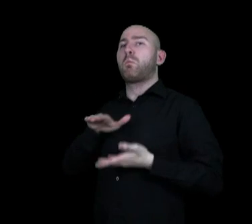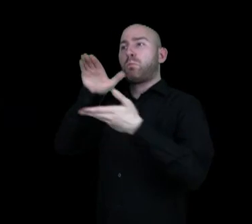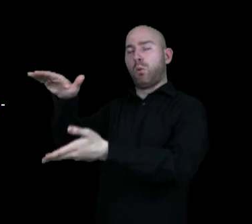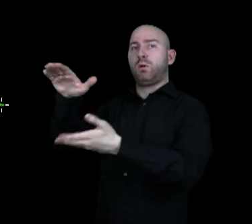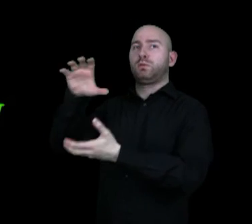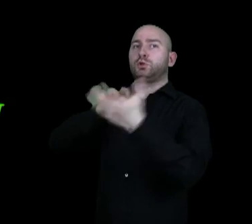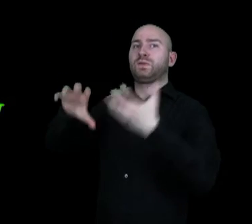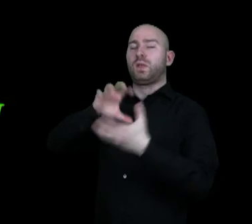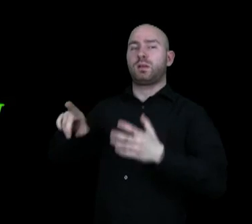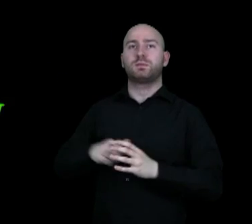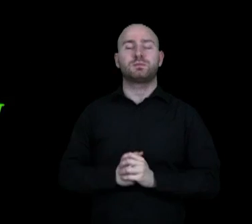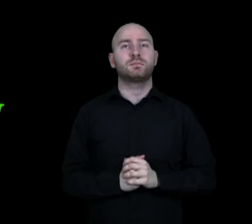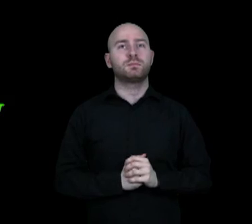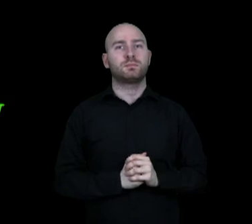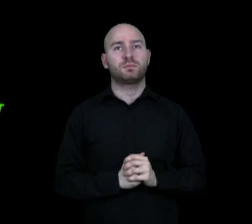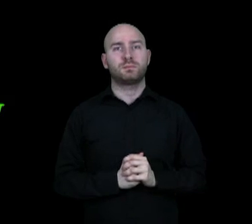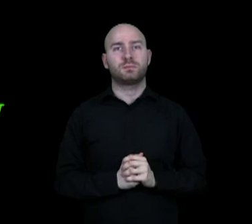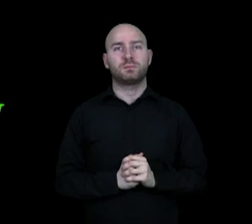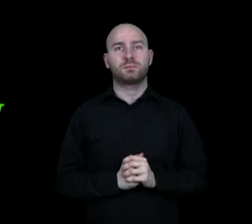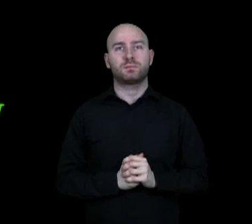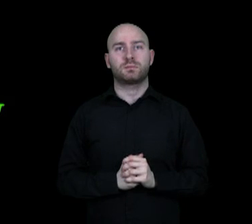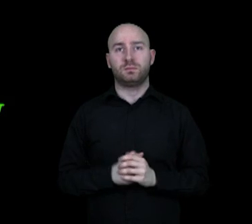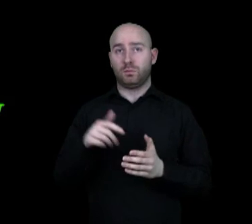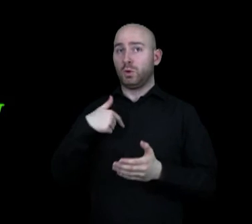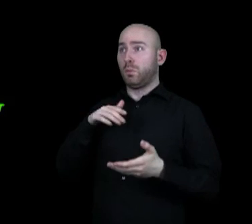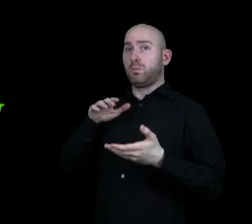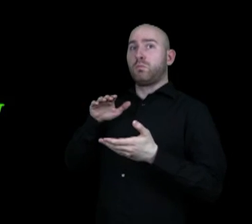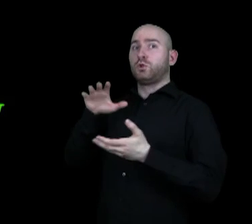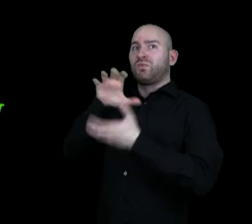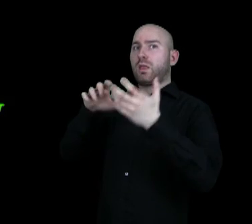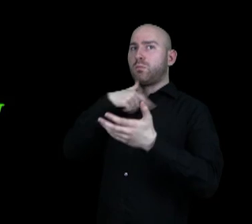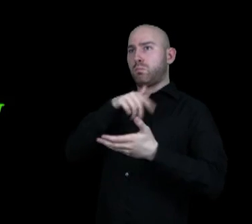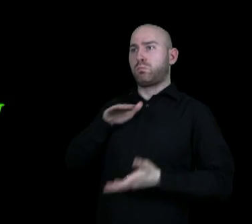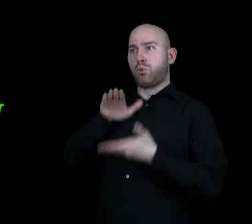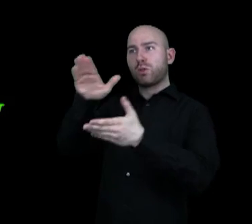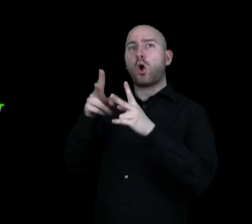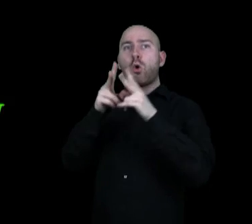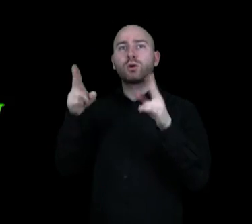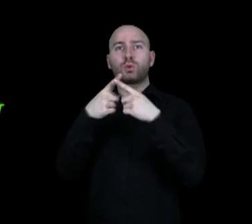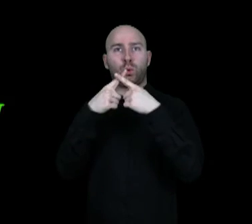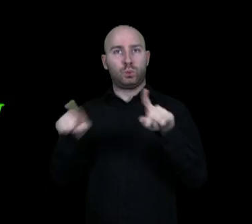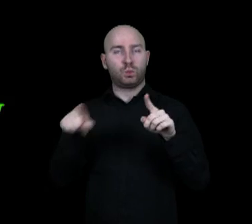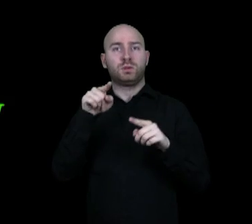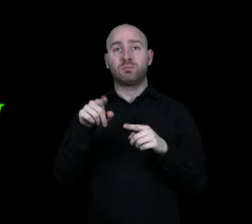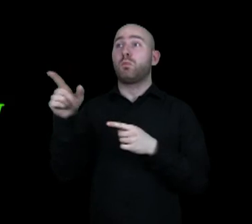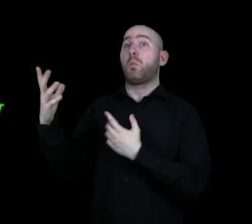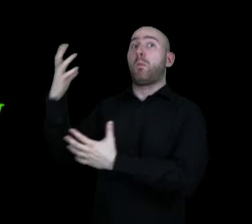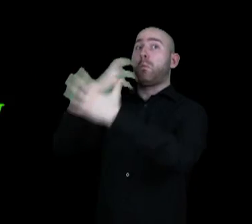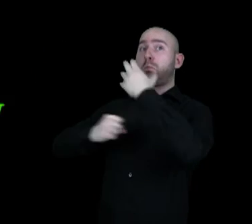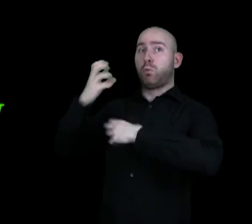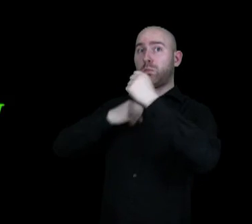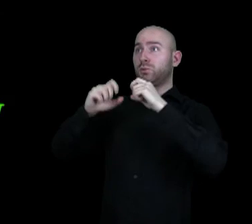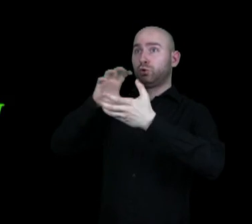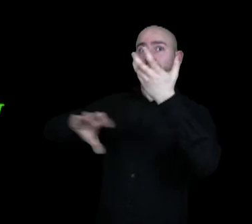podaż globalna. Krótkookresowa. Jeśli przesuniemy krzywą popytu globalnego w prawo,